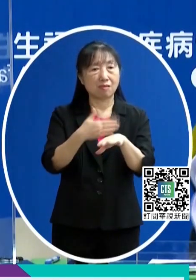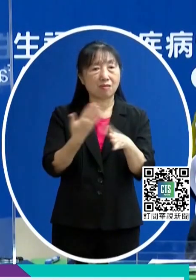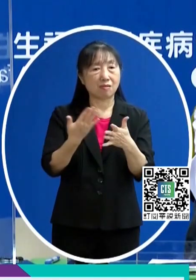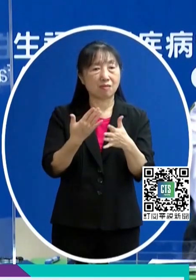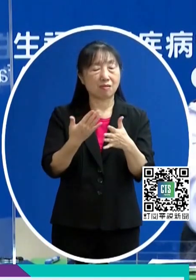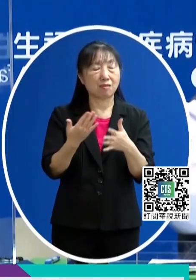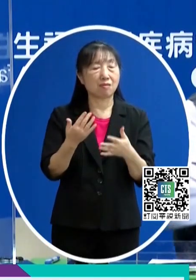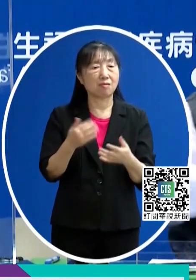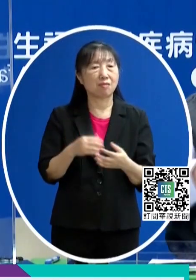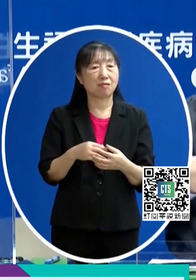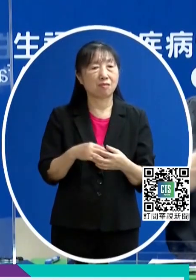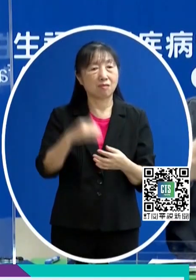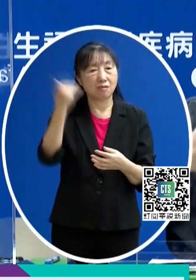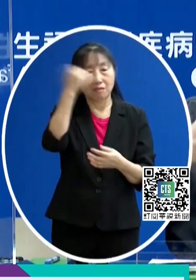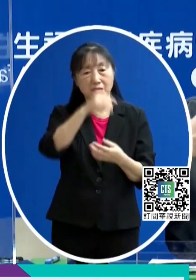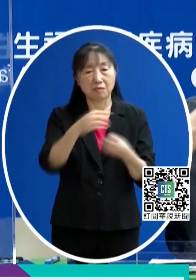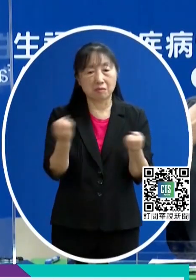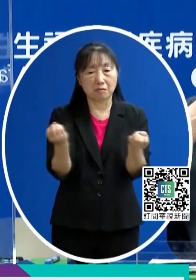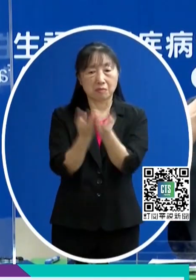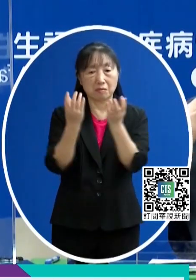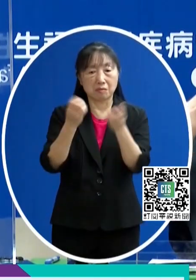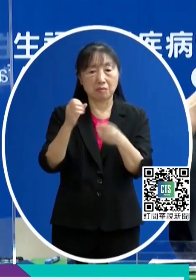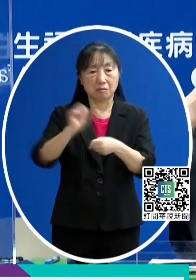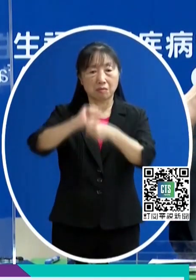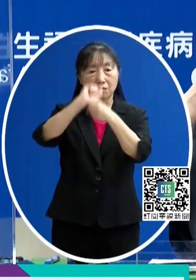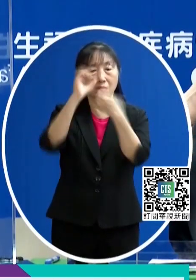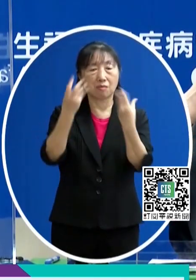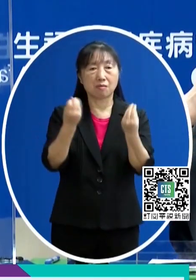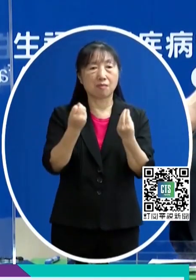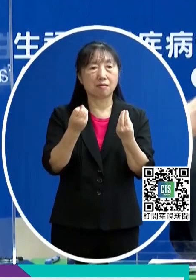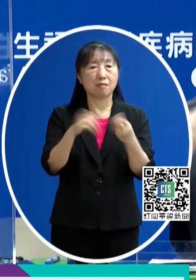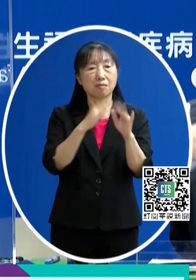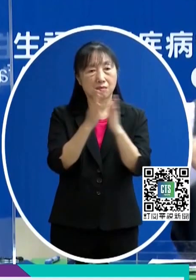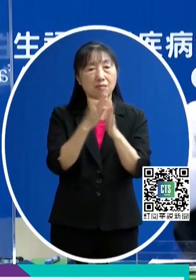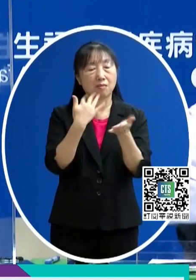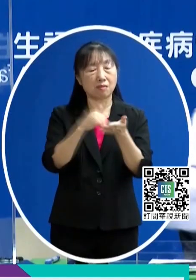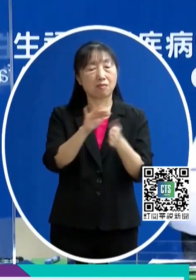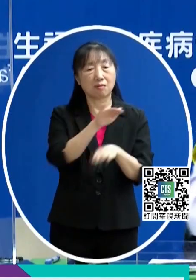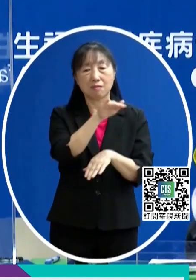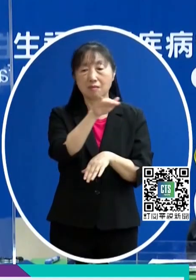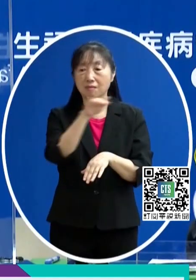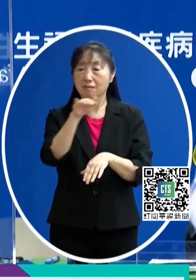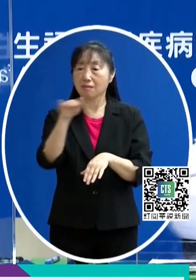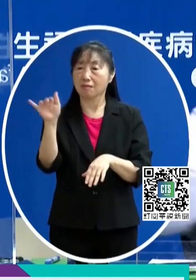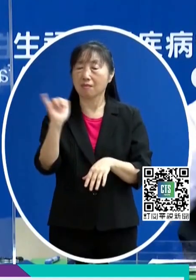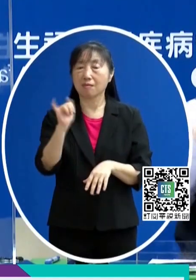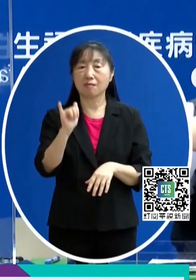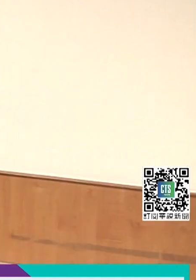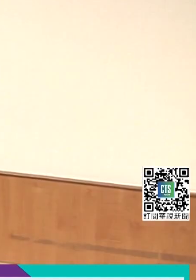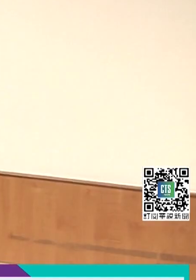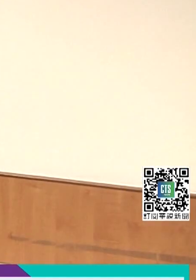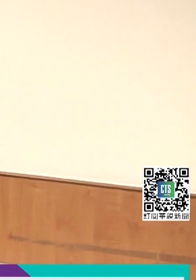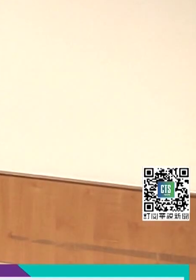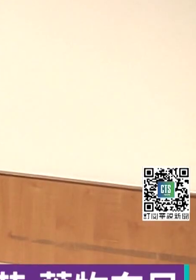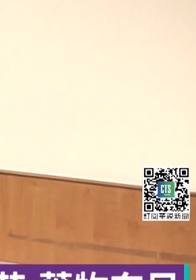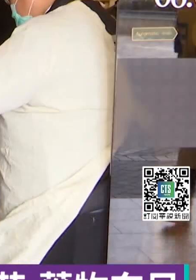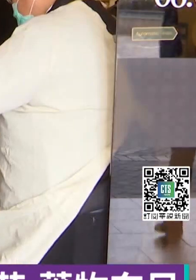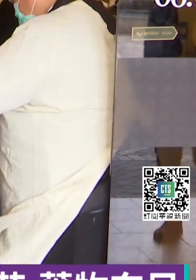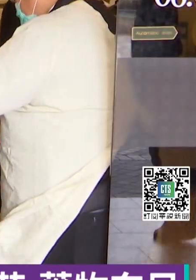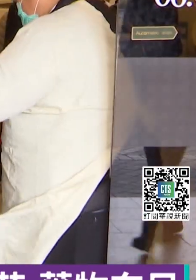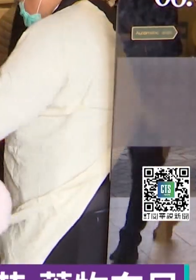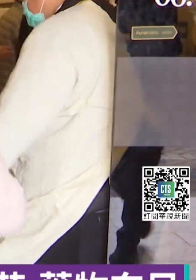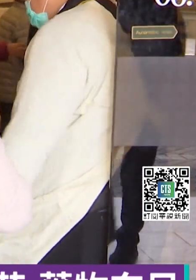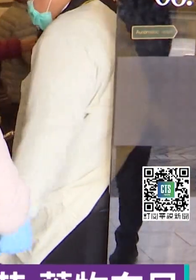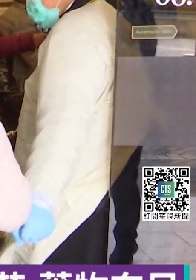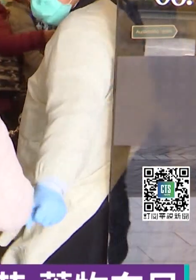一个突发，其实我们认为还是稳定的。那我们还是照着原来的一个估算在看这个疫情。 至于台大公卫专家